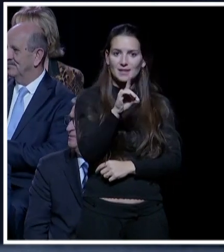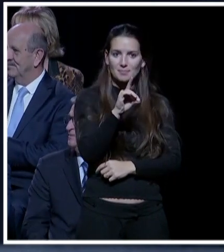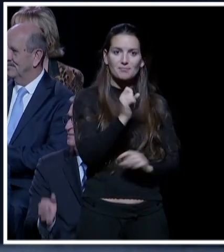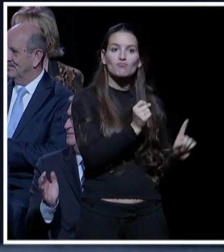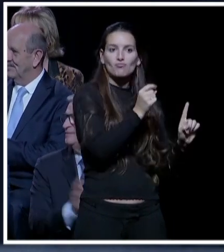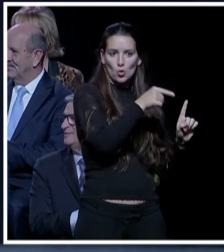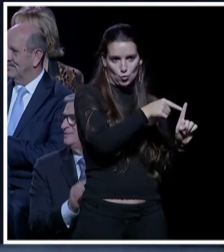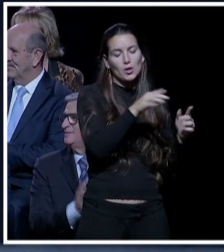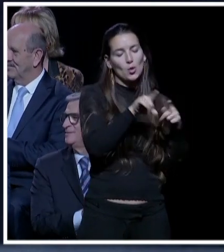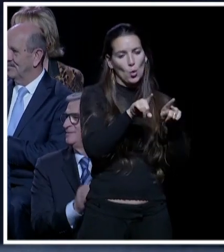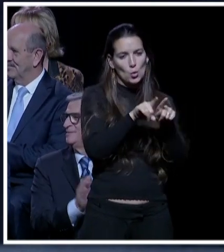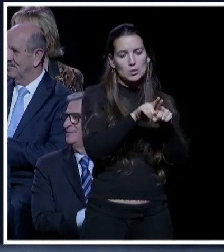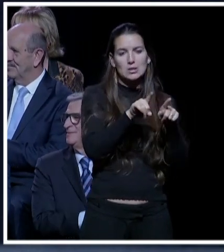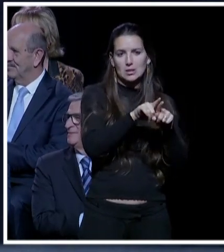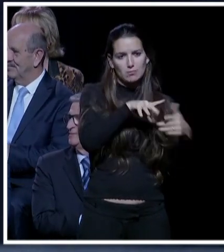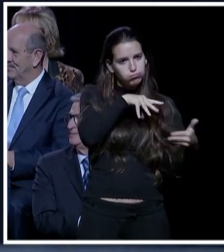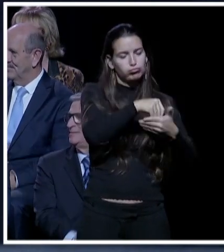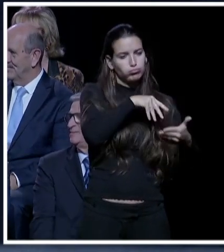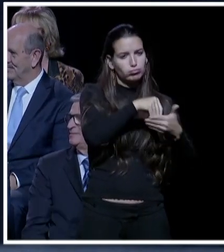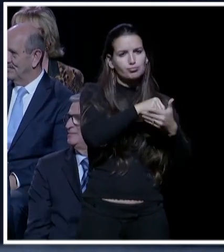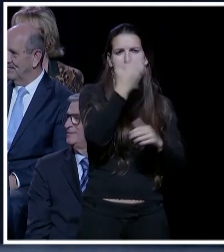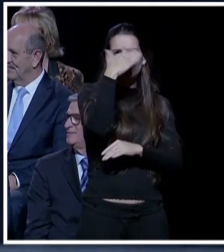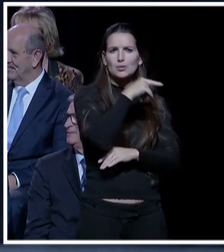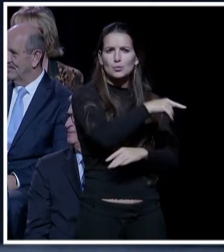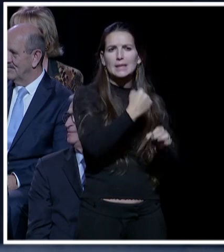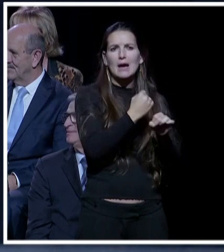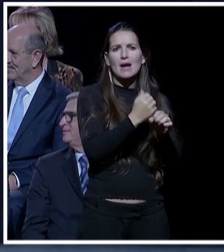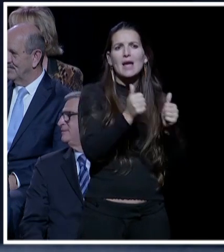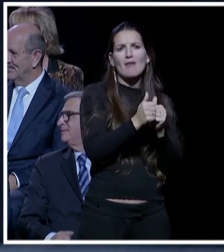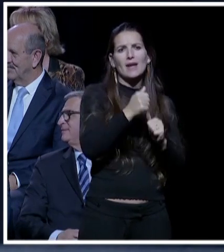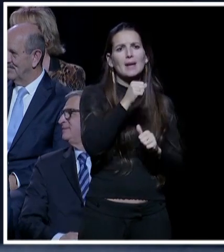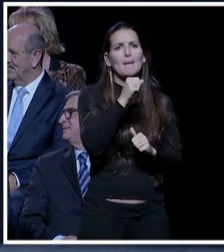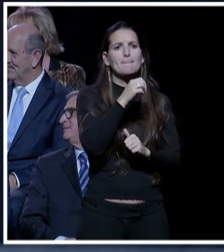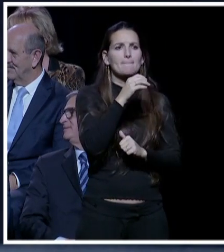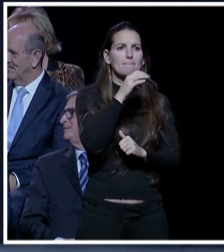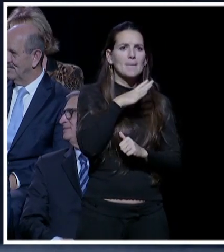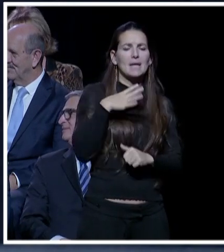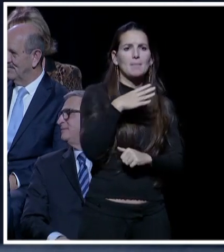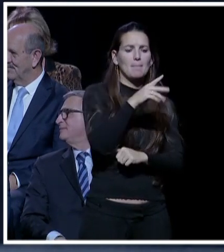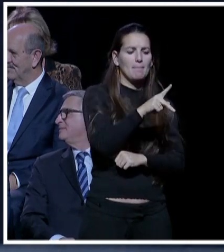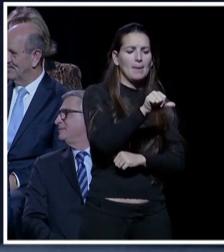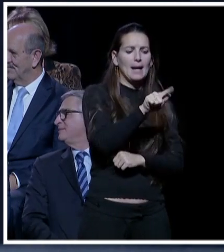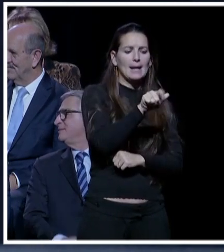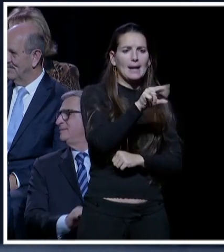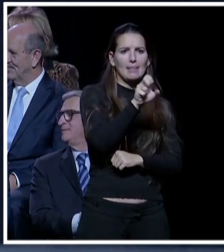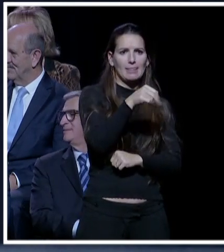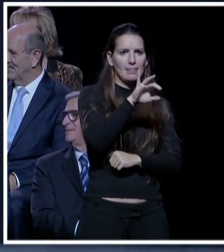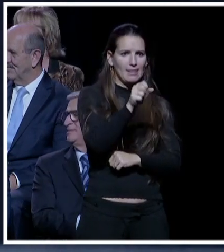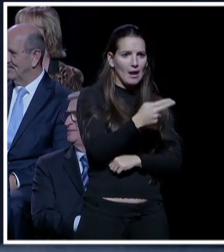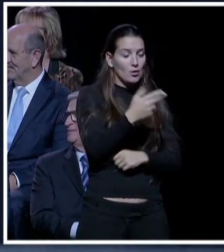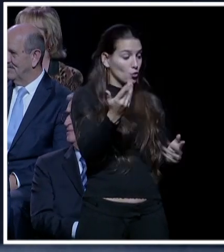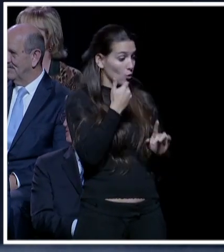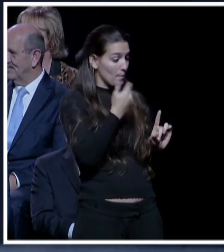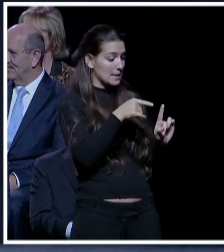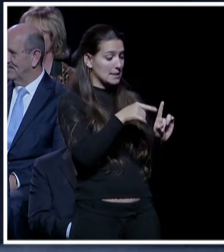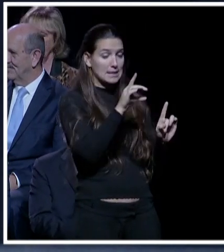lui aussi est très impliqué. Je sais qu'il travaille main dans la main avec Michel Paganin pour les dossiers de la vallée de la Siagne. Merci David, donc